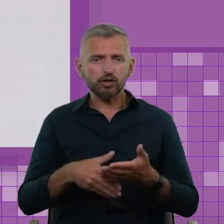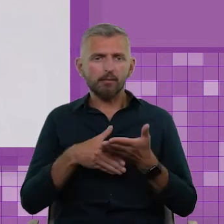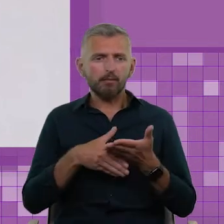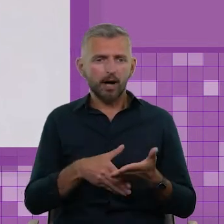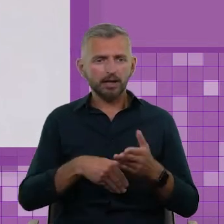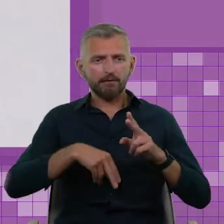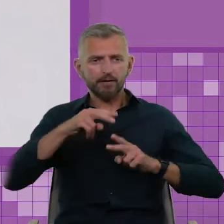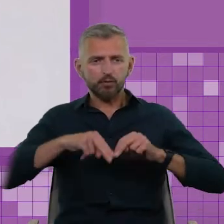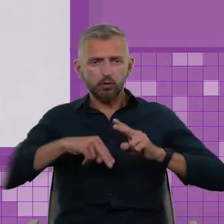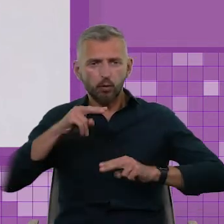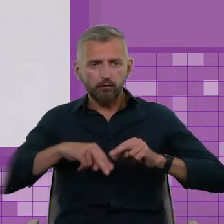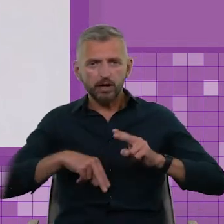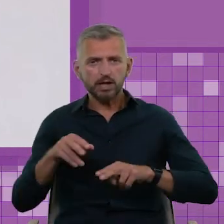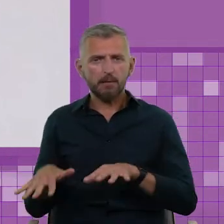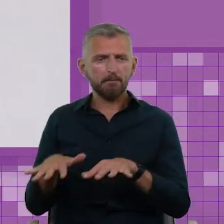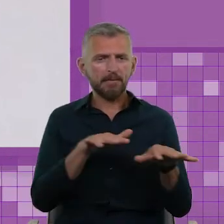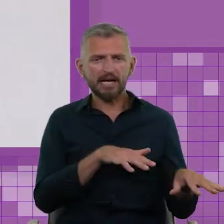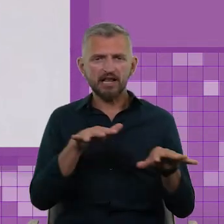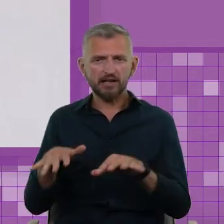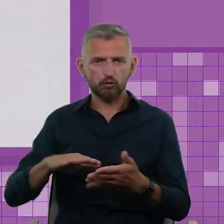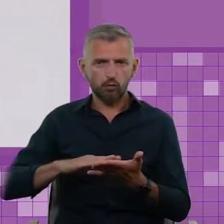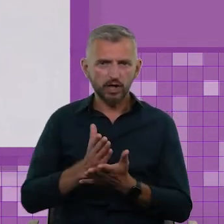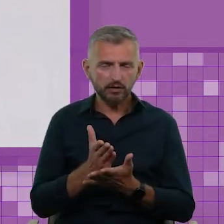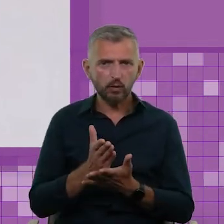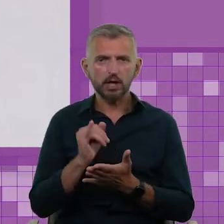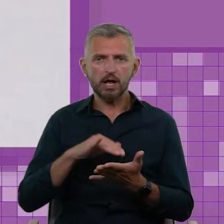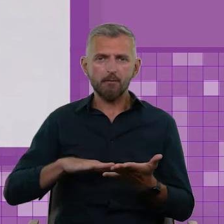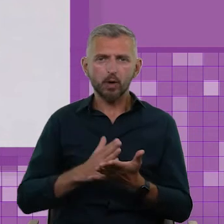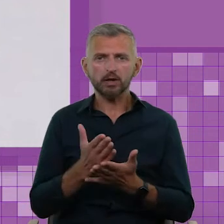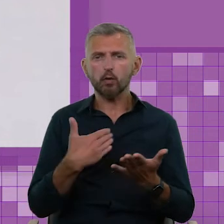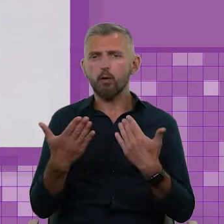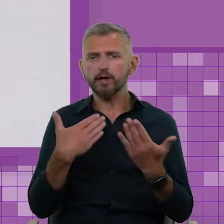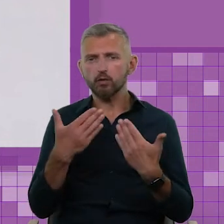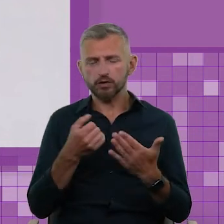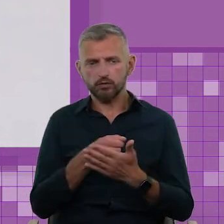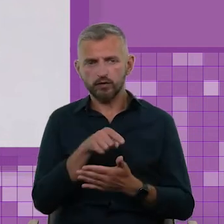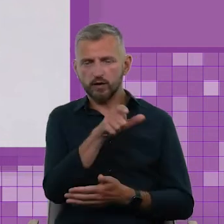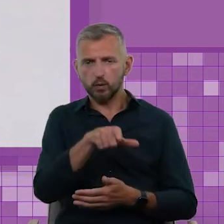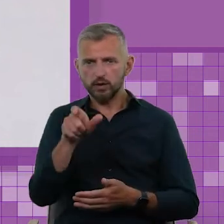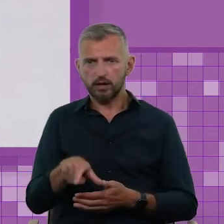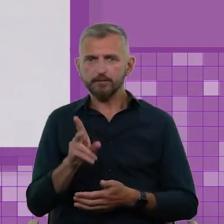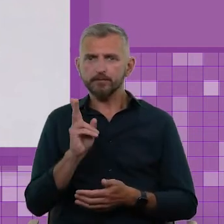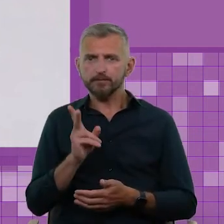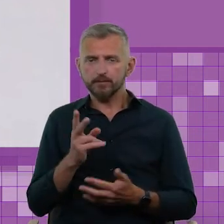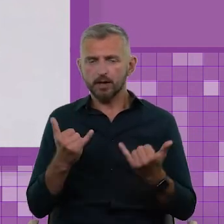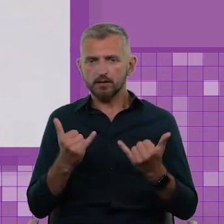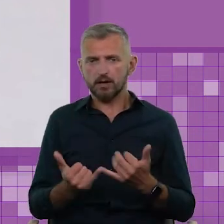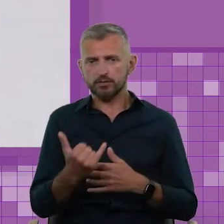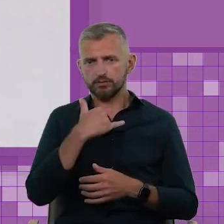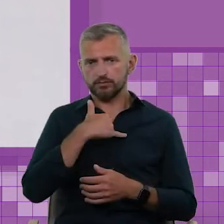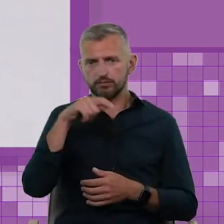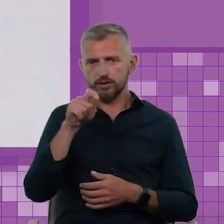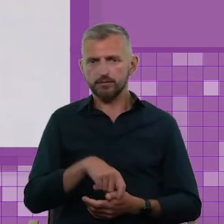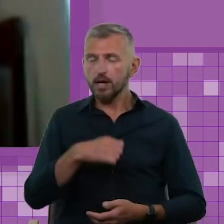допомагати вибудовувати міграційну політику і політику по відношенню до цих людей, які зараз до нас